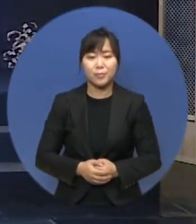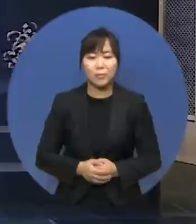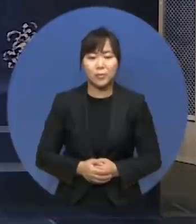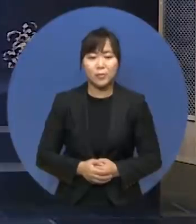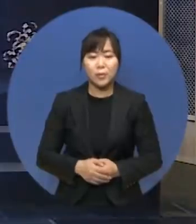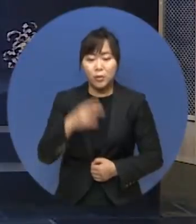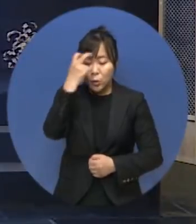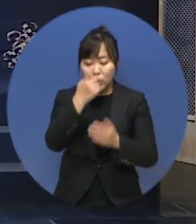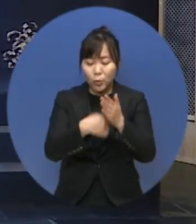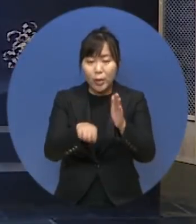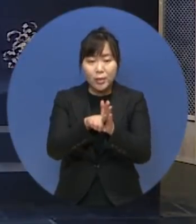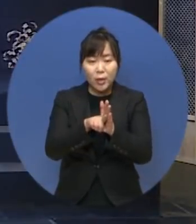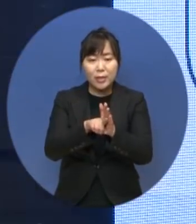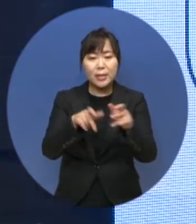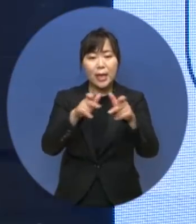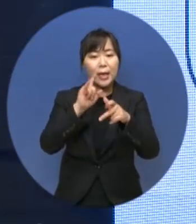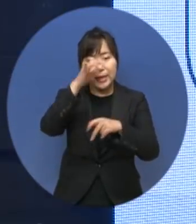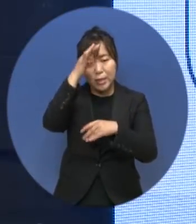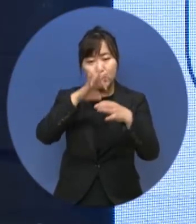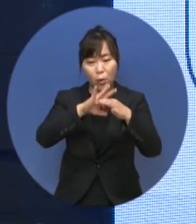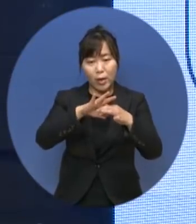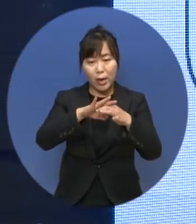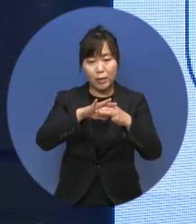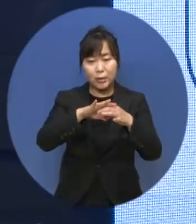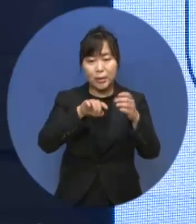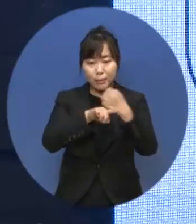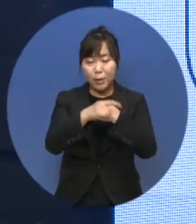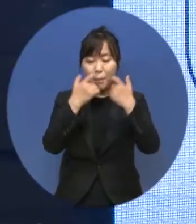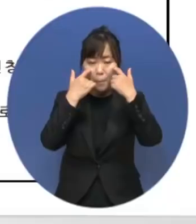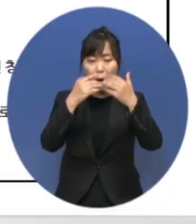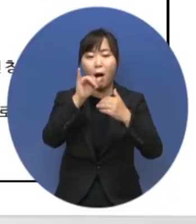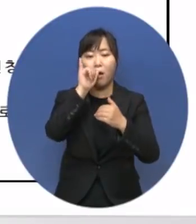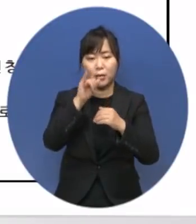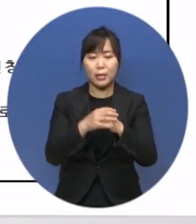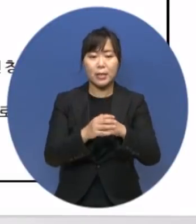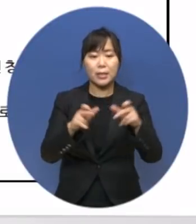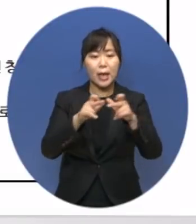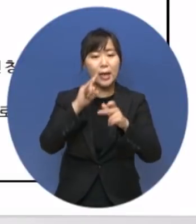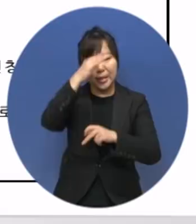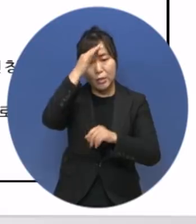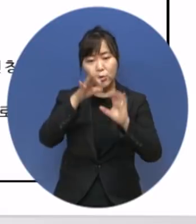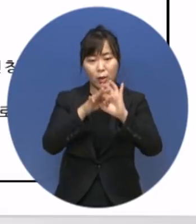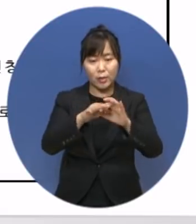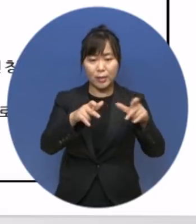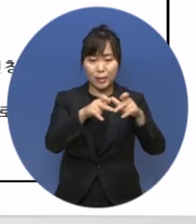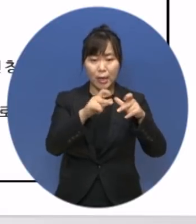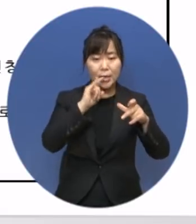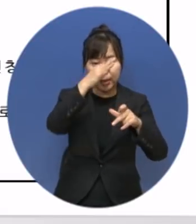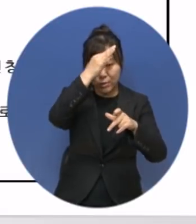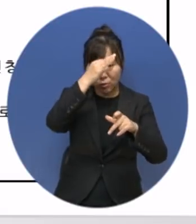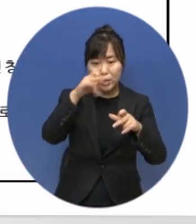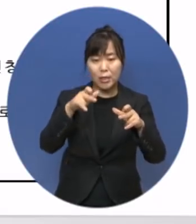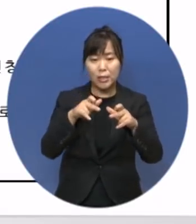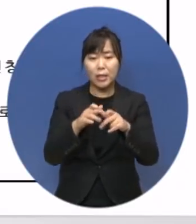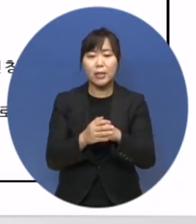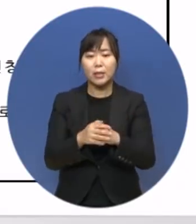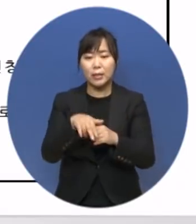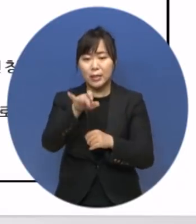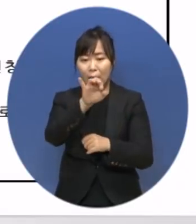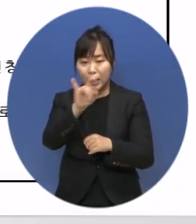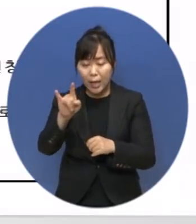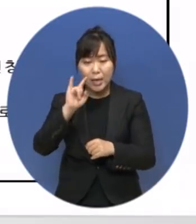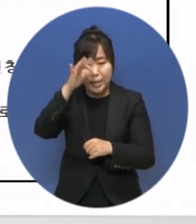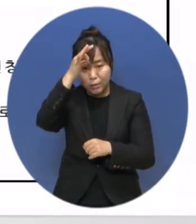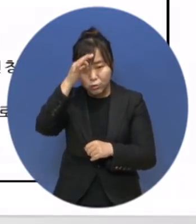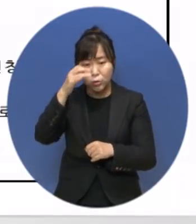조사를 위해서 장애예술에 대한 정의를 명확히 하고 있습니다. 장애예술에 대해서 장애인 예술, 장애예술, 포용적